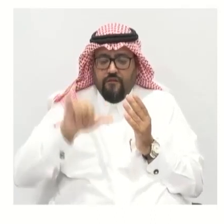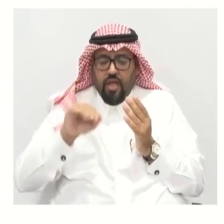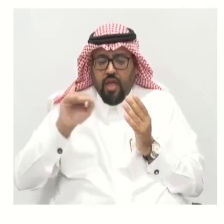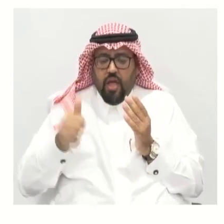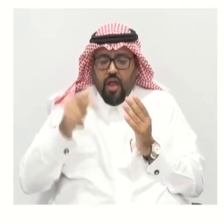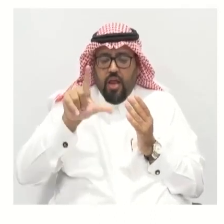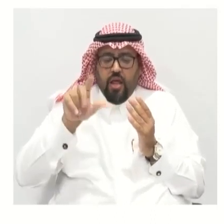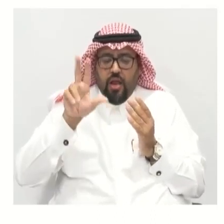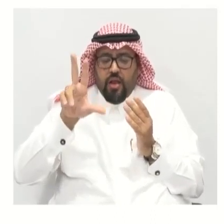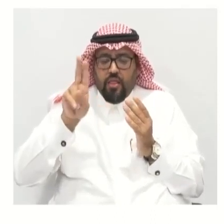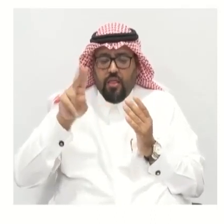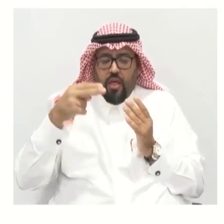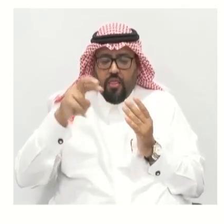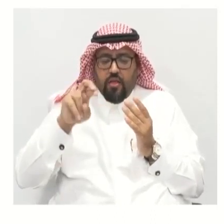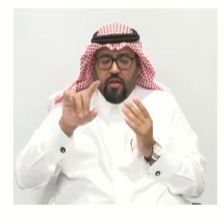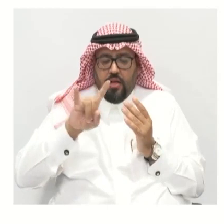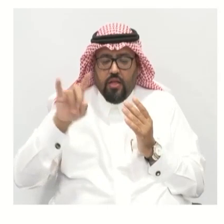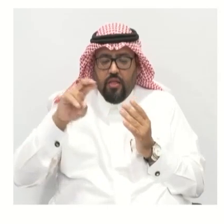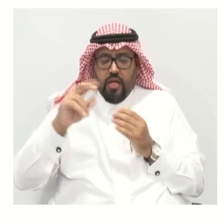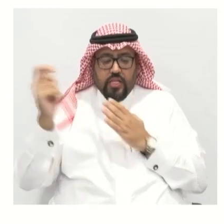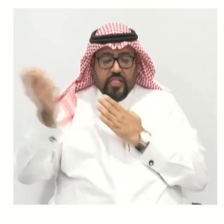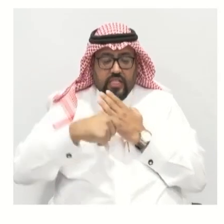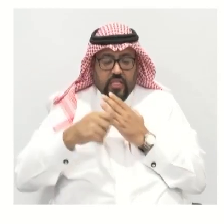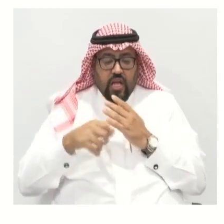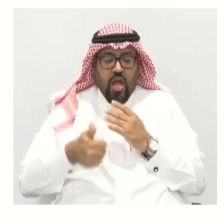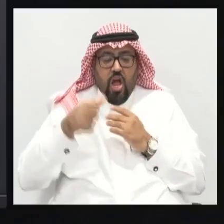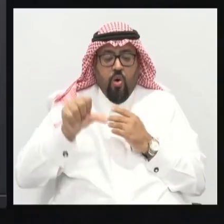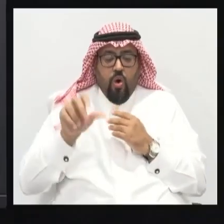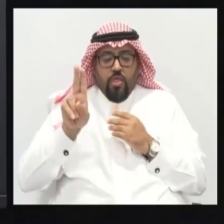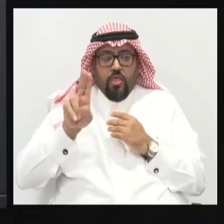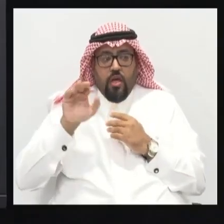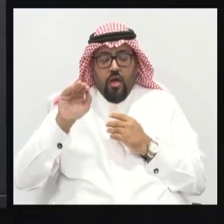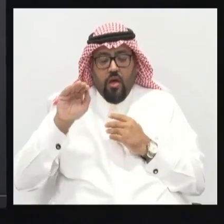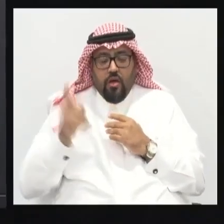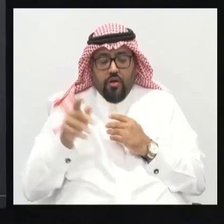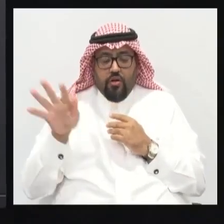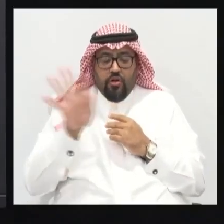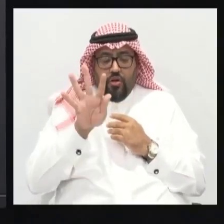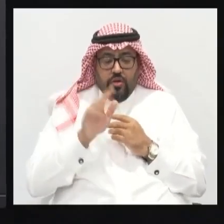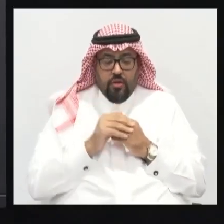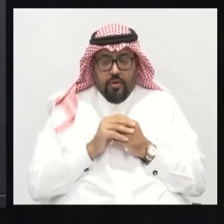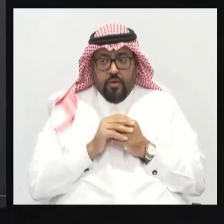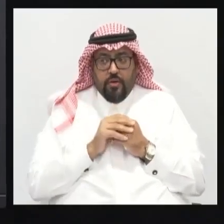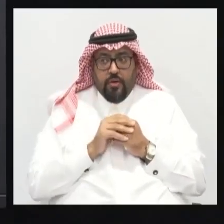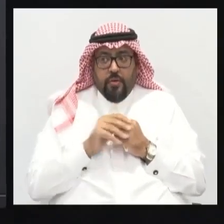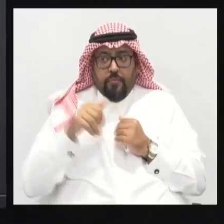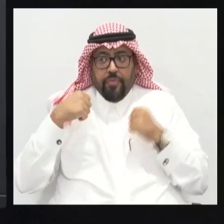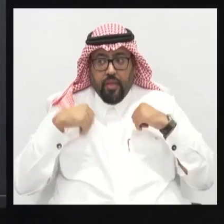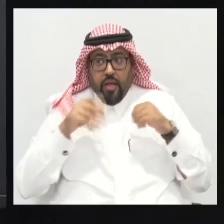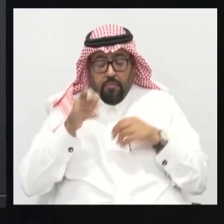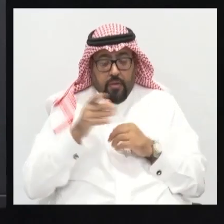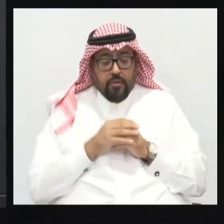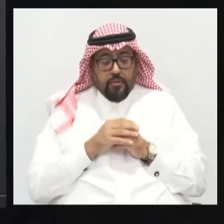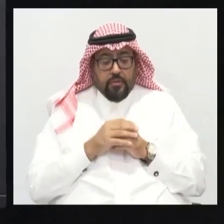حال التعرض لايذاء جسدي او تحرش اذا عندما تتعرض ايها الطالب او